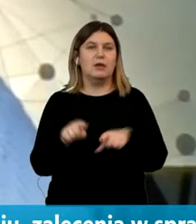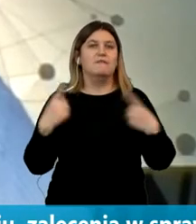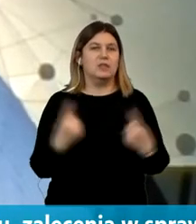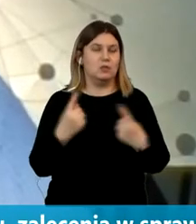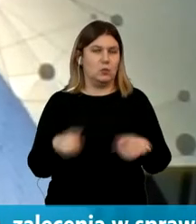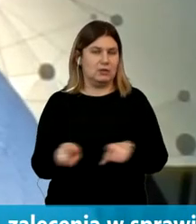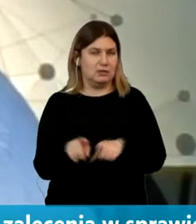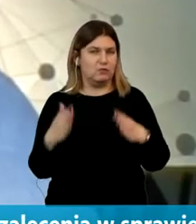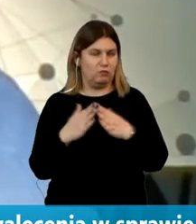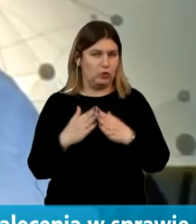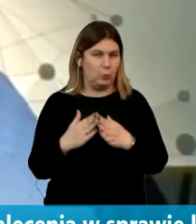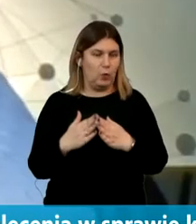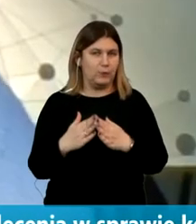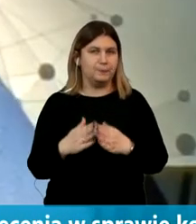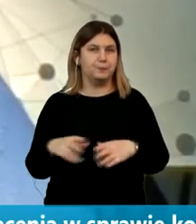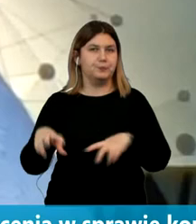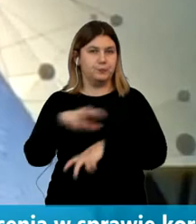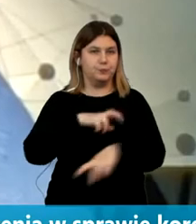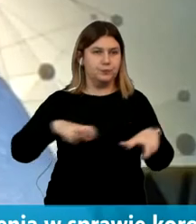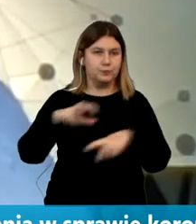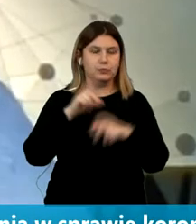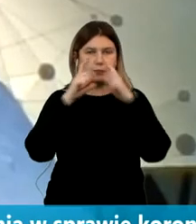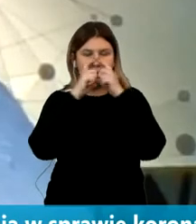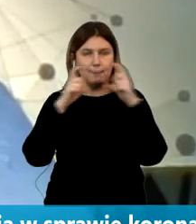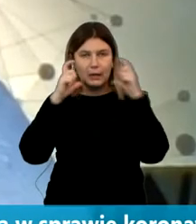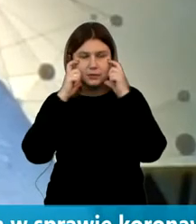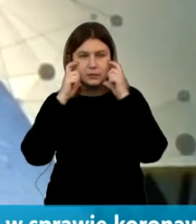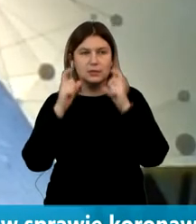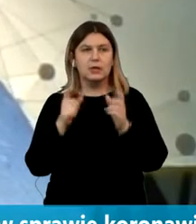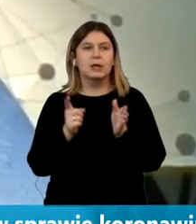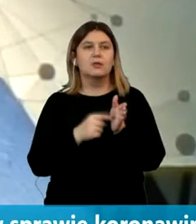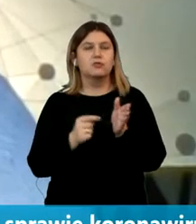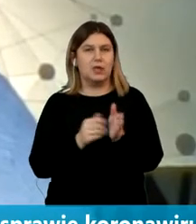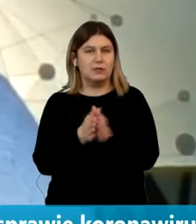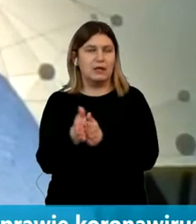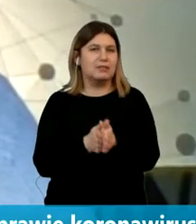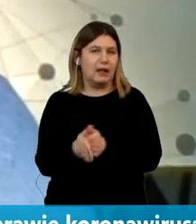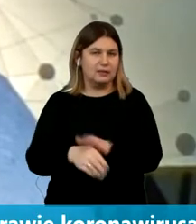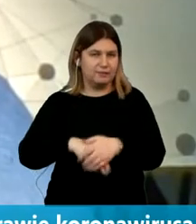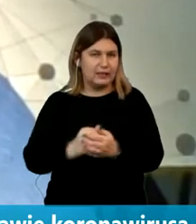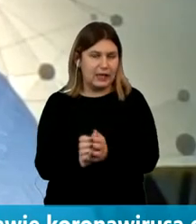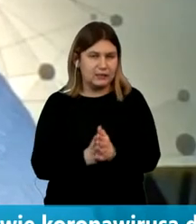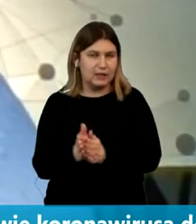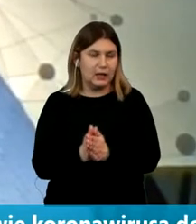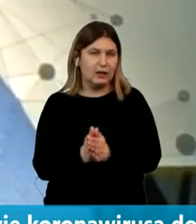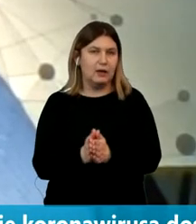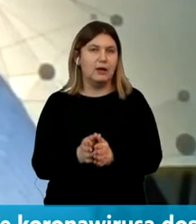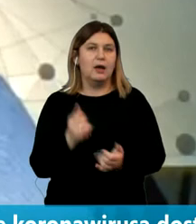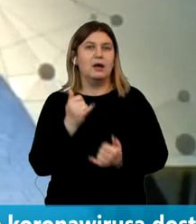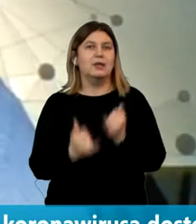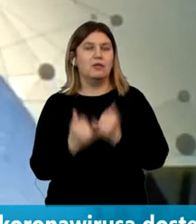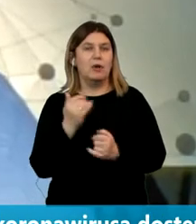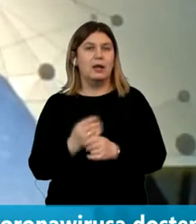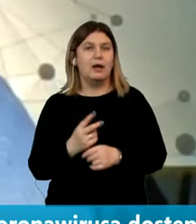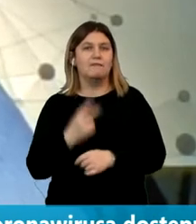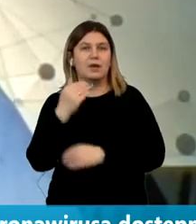sytuacjach, noszenia tej maseczki, częstej dezynfekcji rąk, jeżeli wychodzimy poza